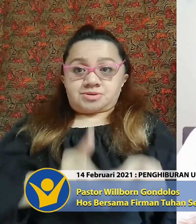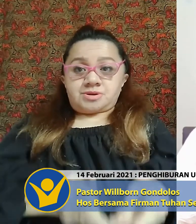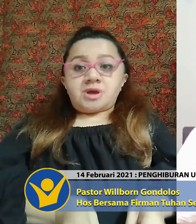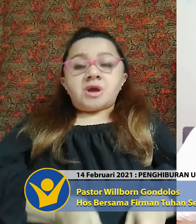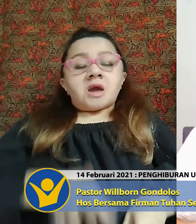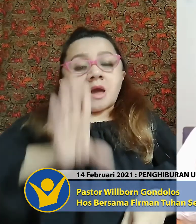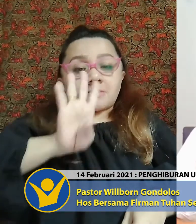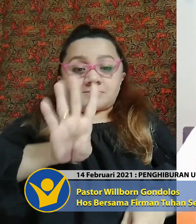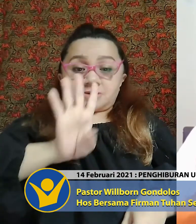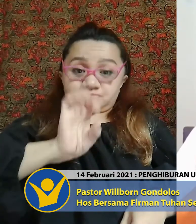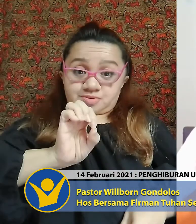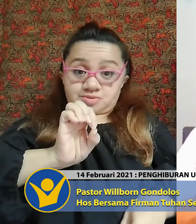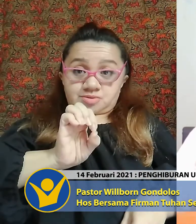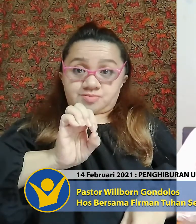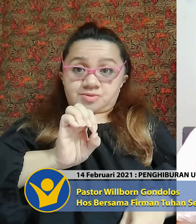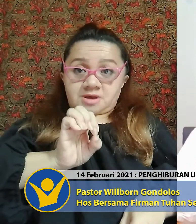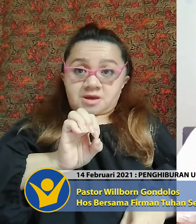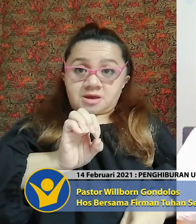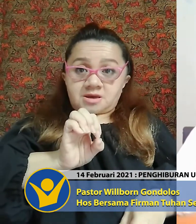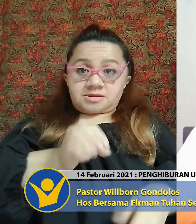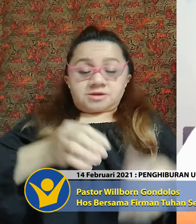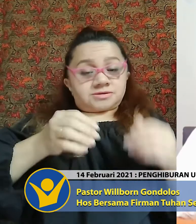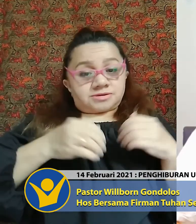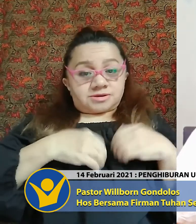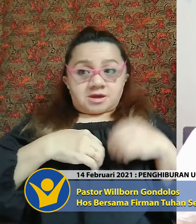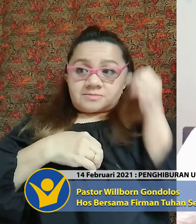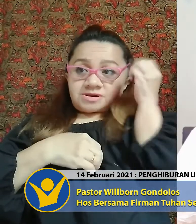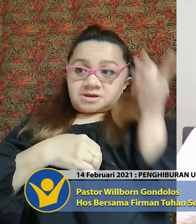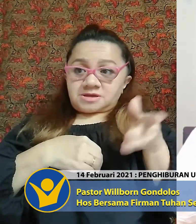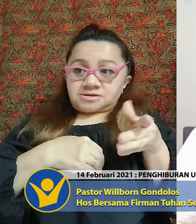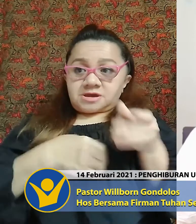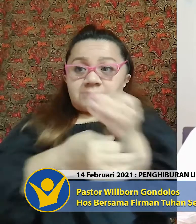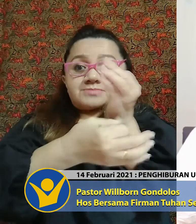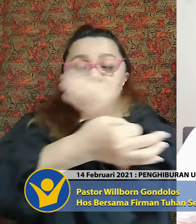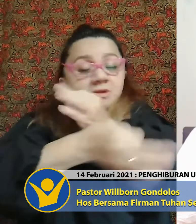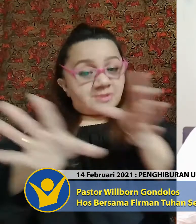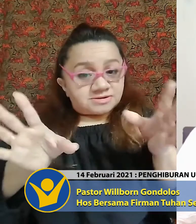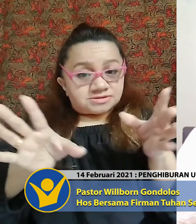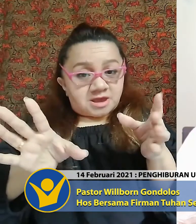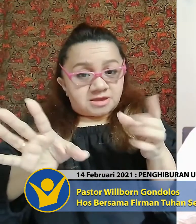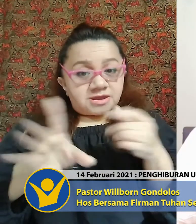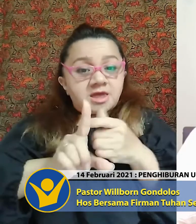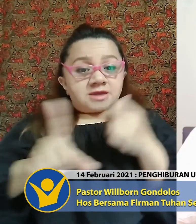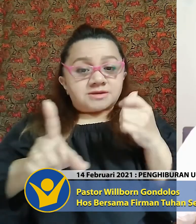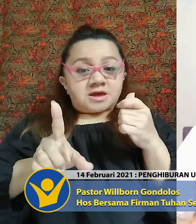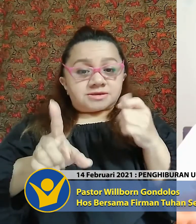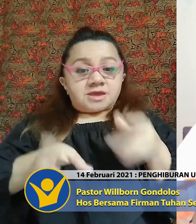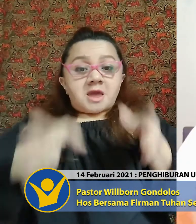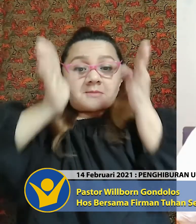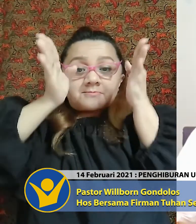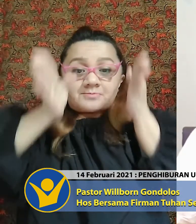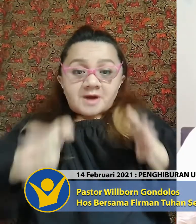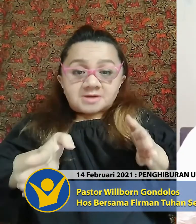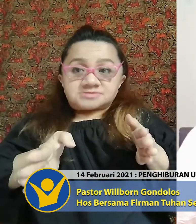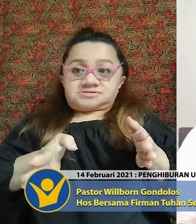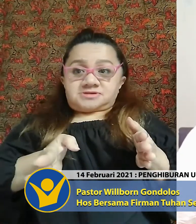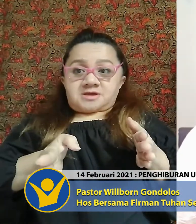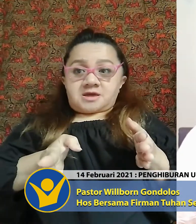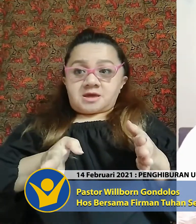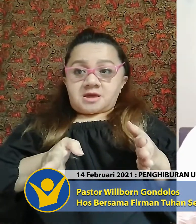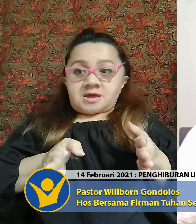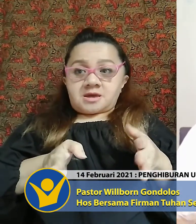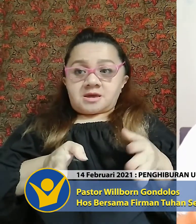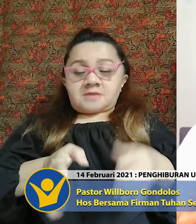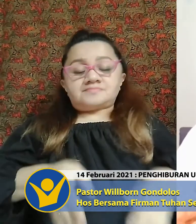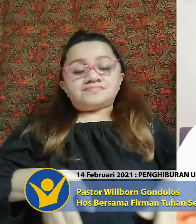mereka. Tetapi dua kali juga Tuhan membebaskan mereka. Cerita ini